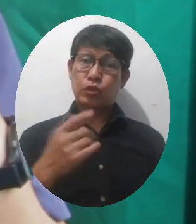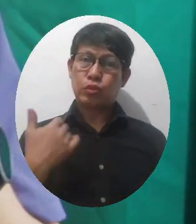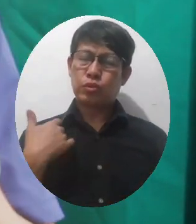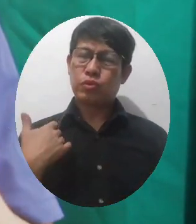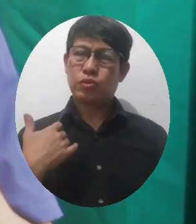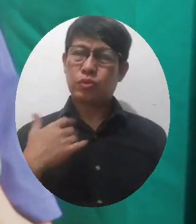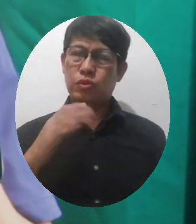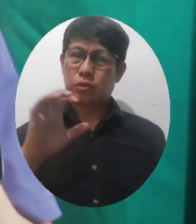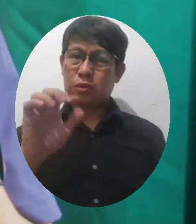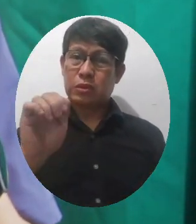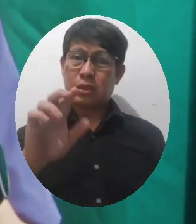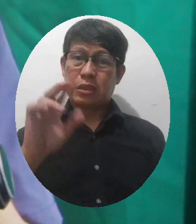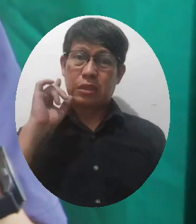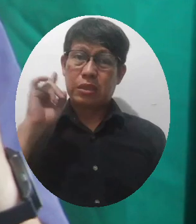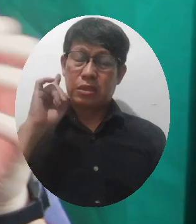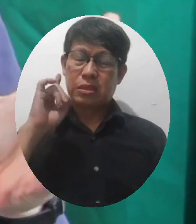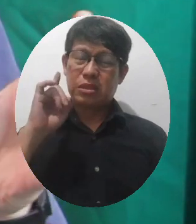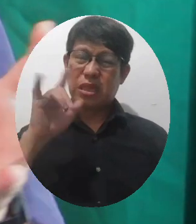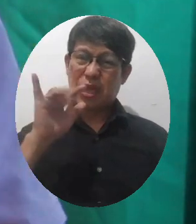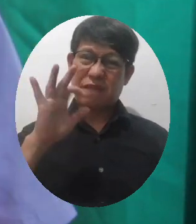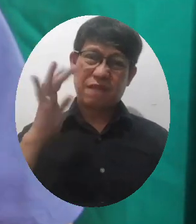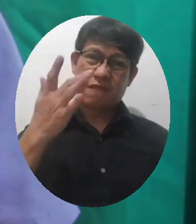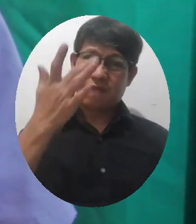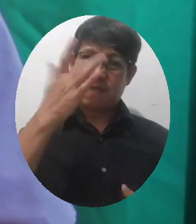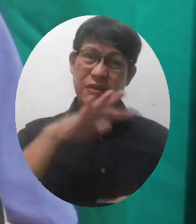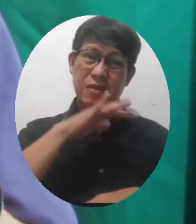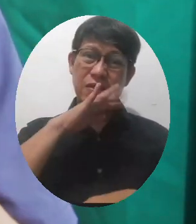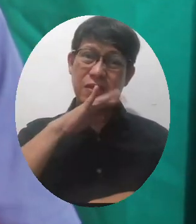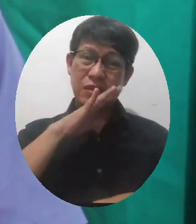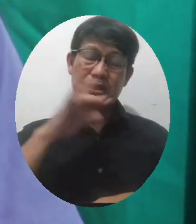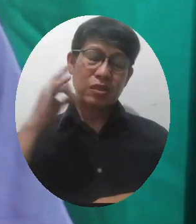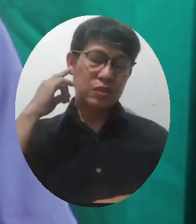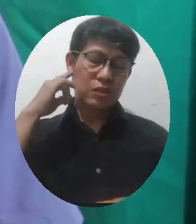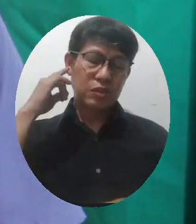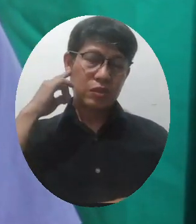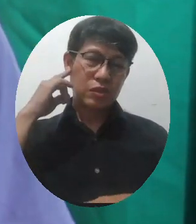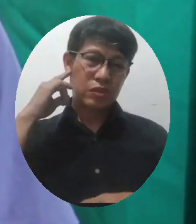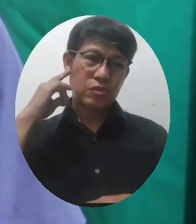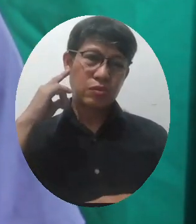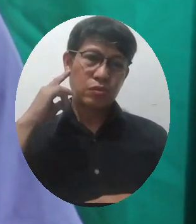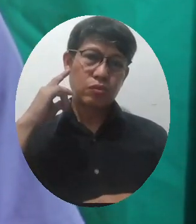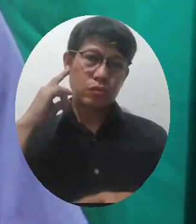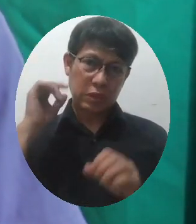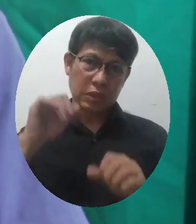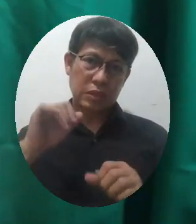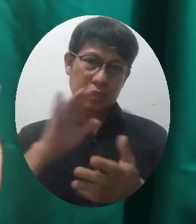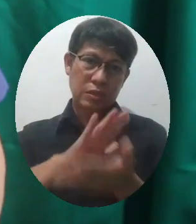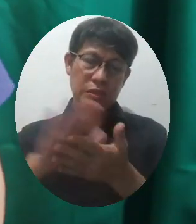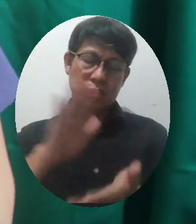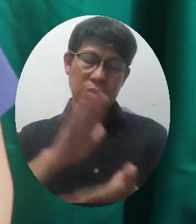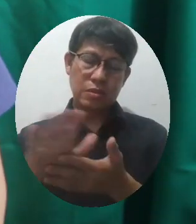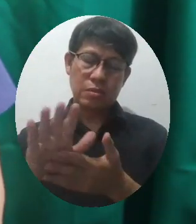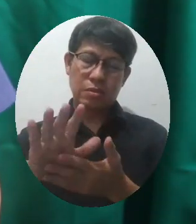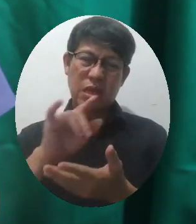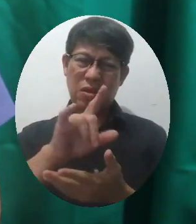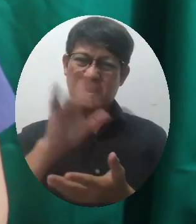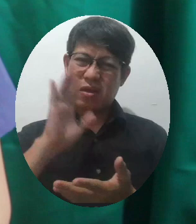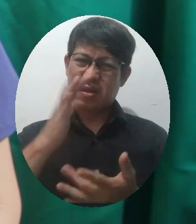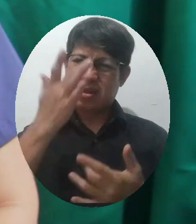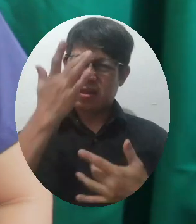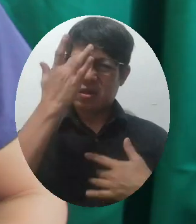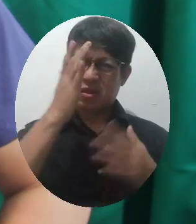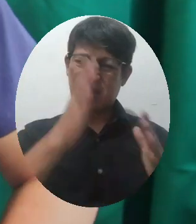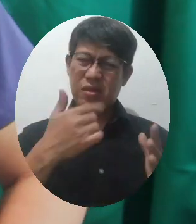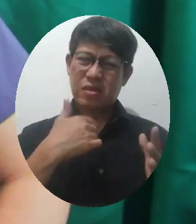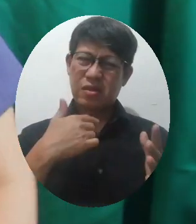inilalabas ng kusa ng tenga natin, yung tutuli, no? So, ang gagawin po natin is aalalayan lang po natin yung tenga natin. Oh, meron po akong mga pasyente